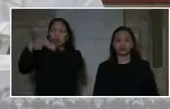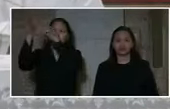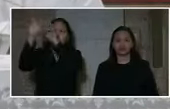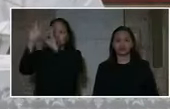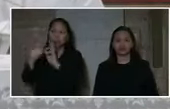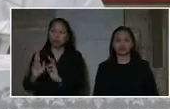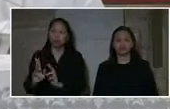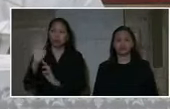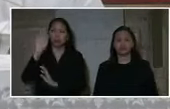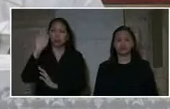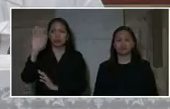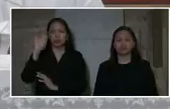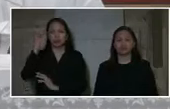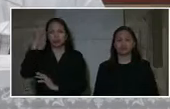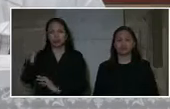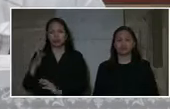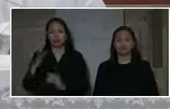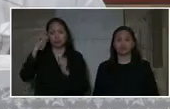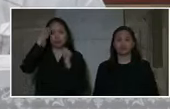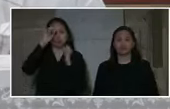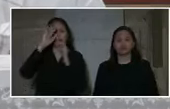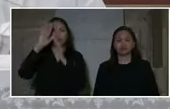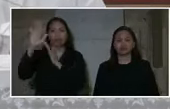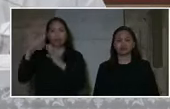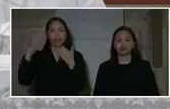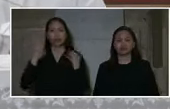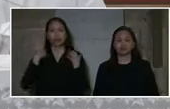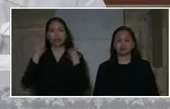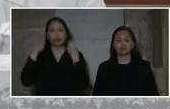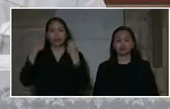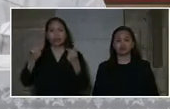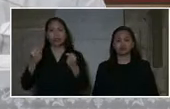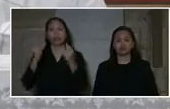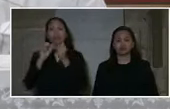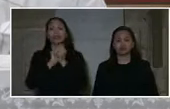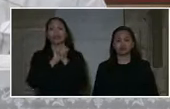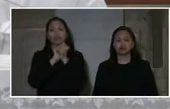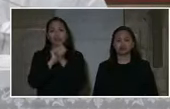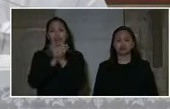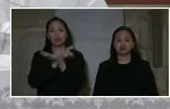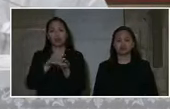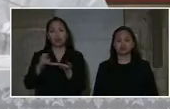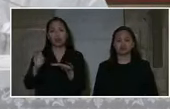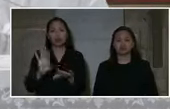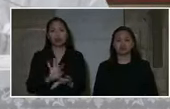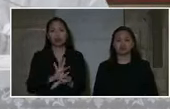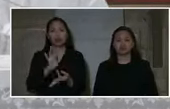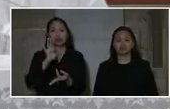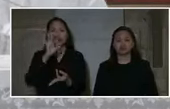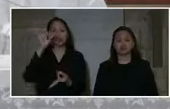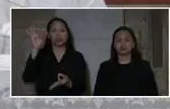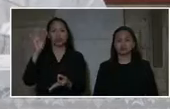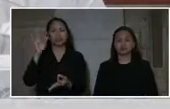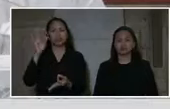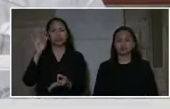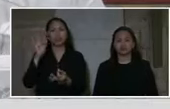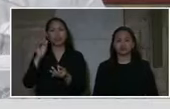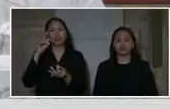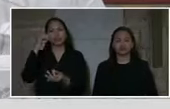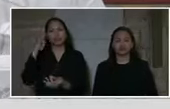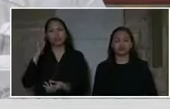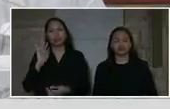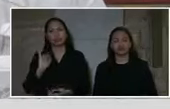iyo, Diyos amang makapangyarihan, kasama ng Espiritu Santo, magpasawalang